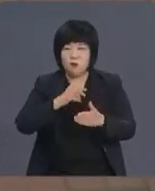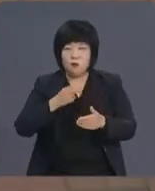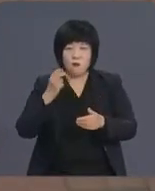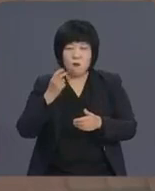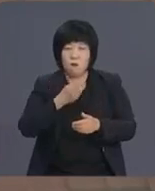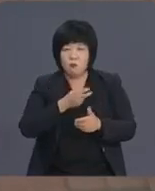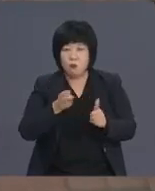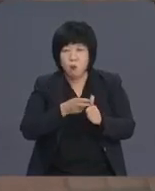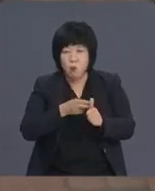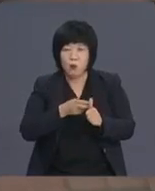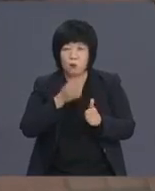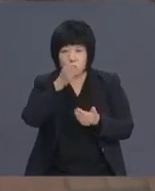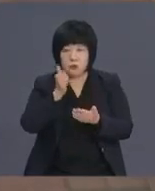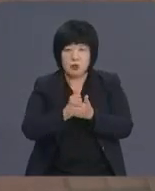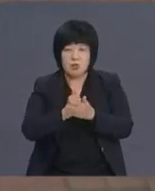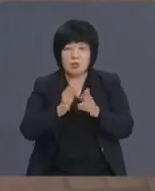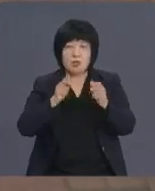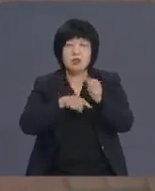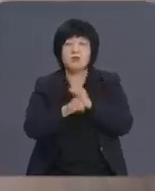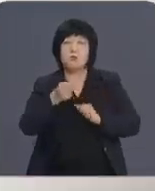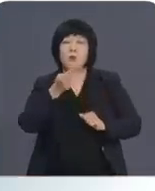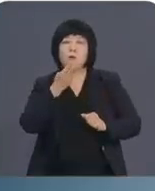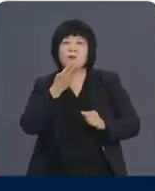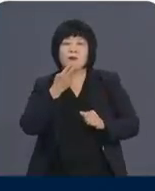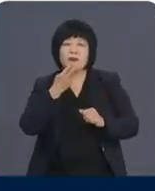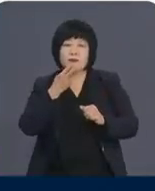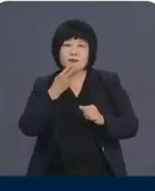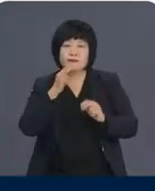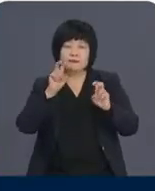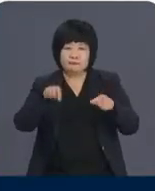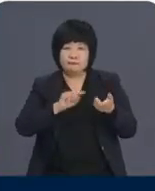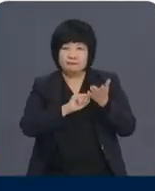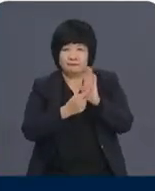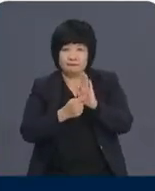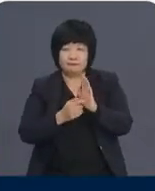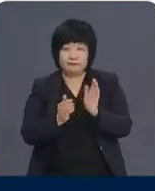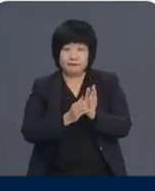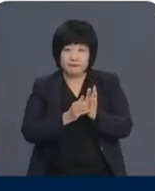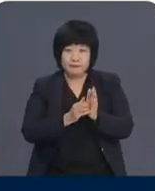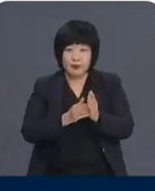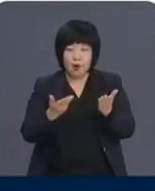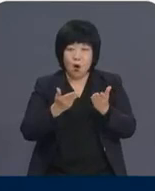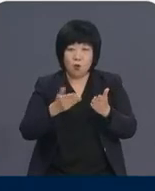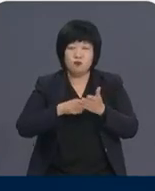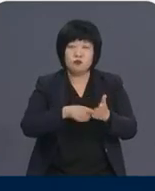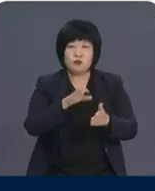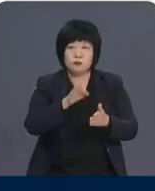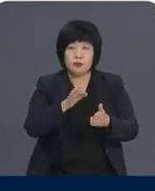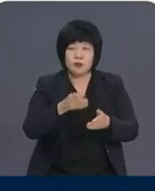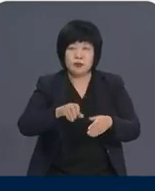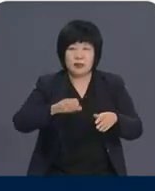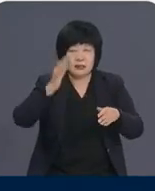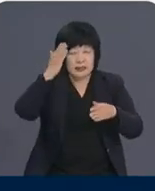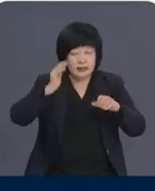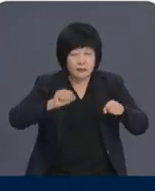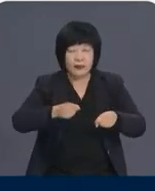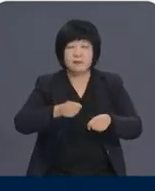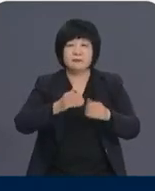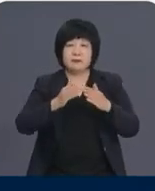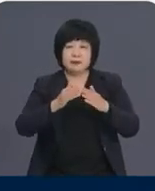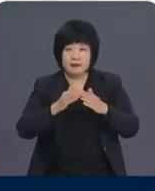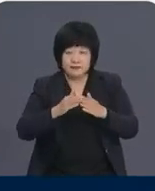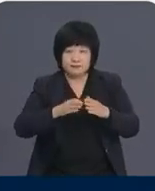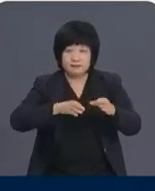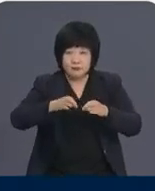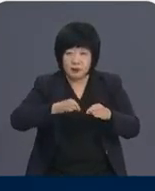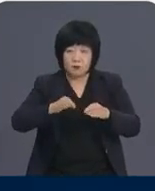혐의가 없다고 불기소 결정했습니다. 검찰은 총장실 업무 추진비가 김밥집이나 야간 주점 등에서